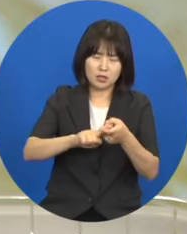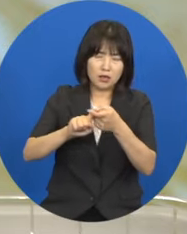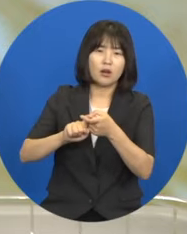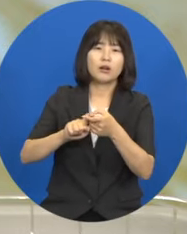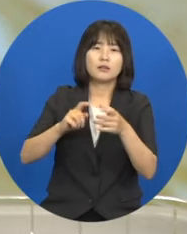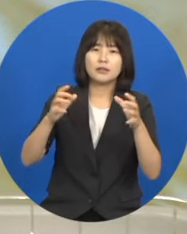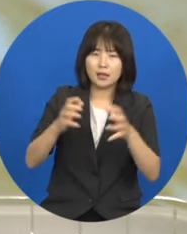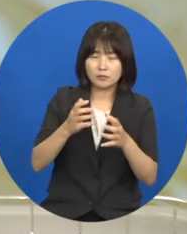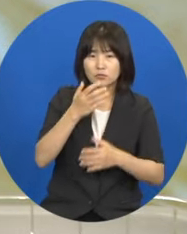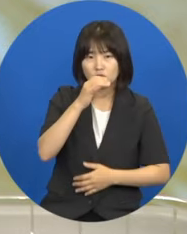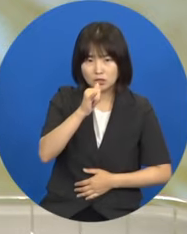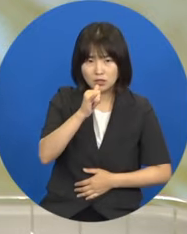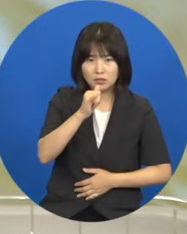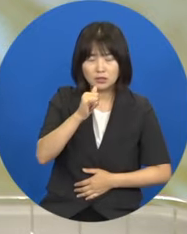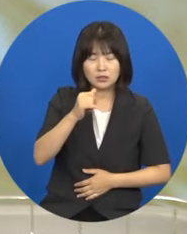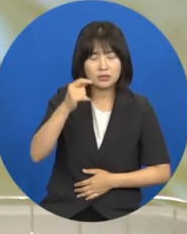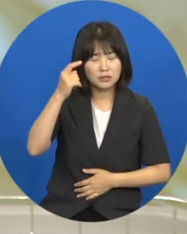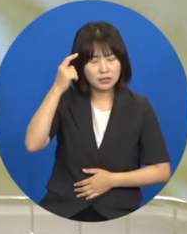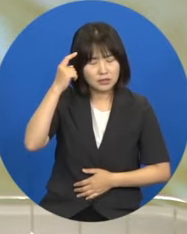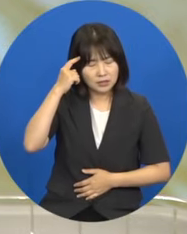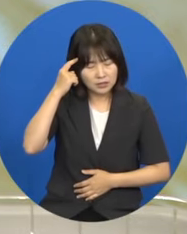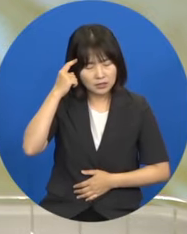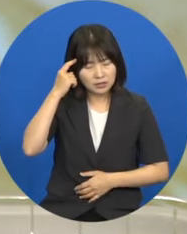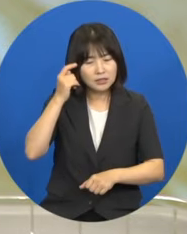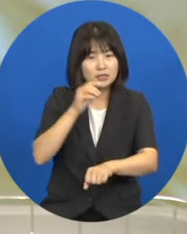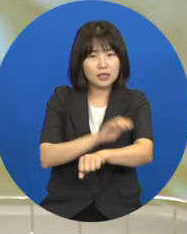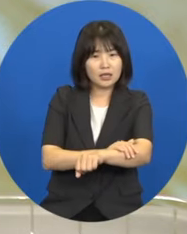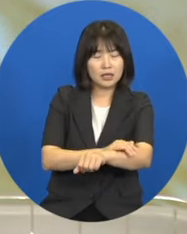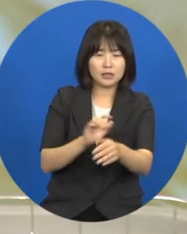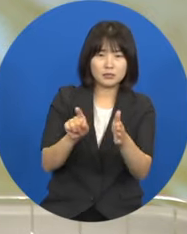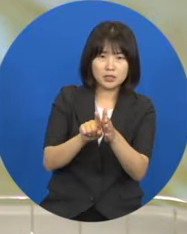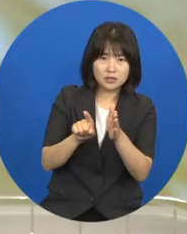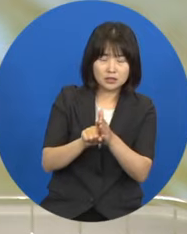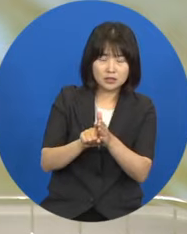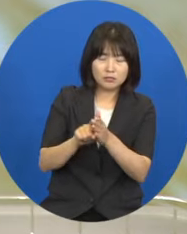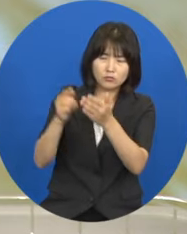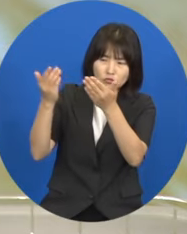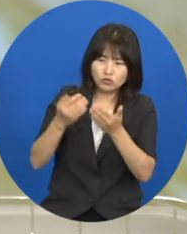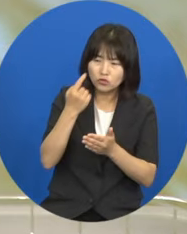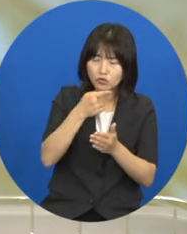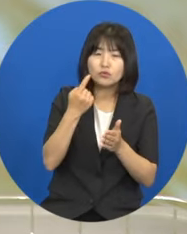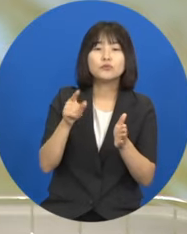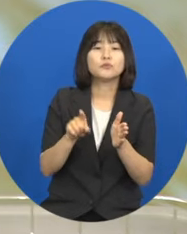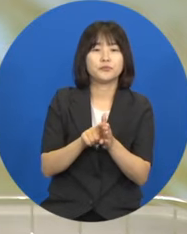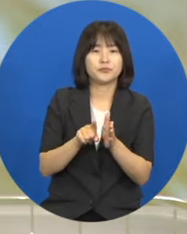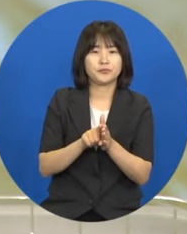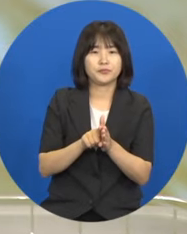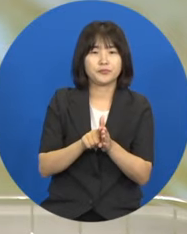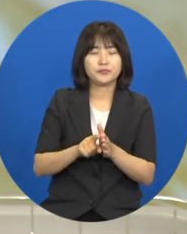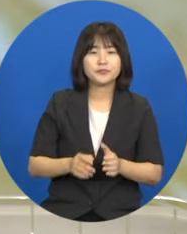지혜와 지식과 믿음의 용기를 주실 줄 믿습니다.